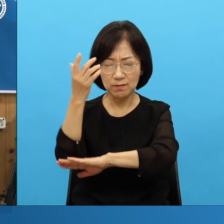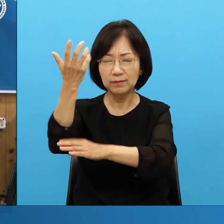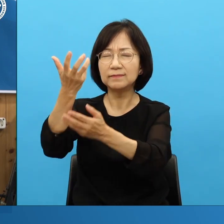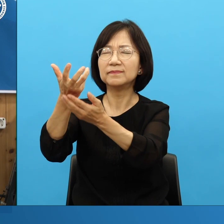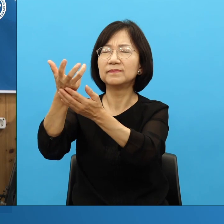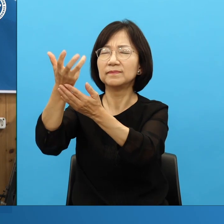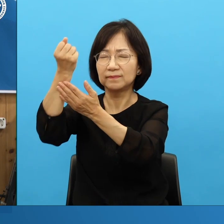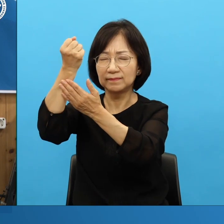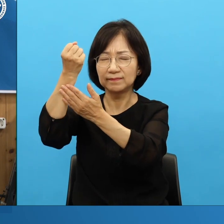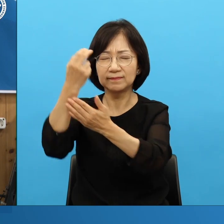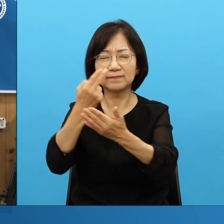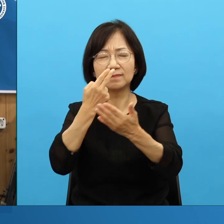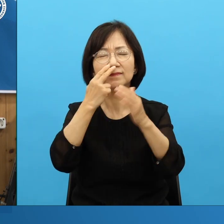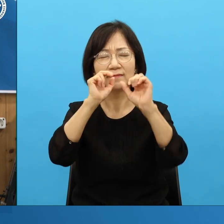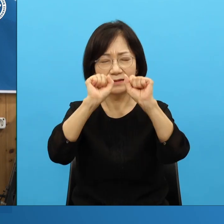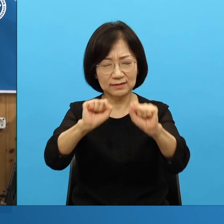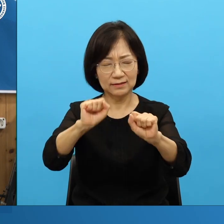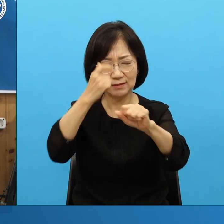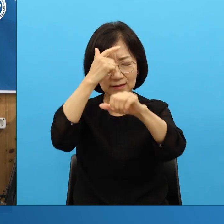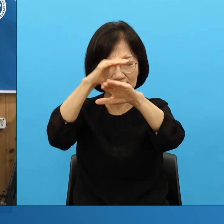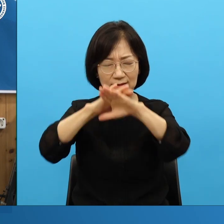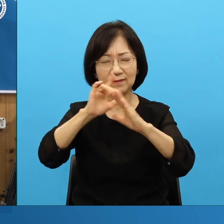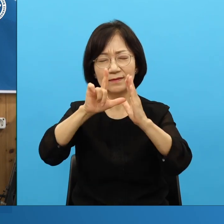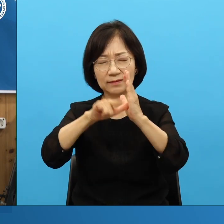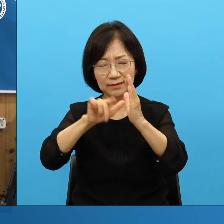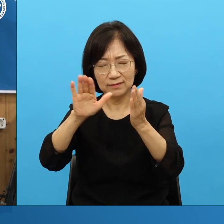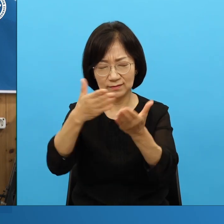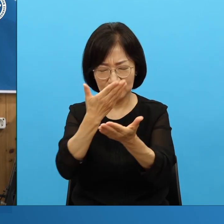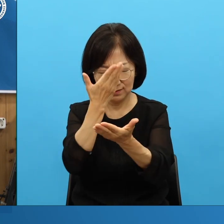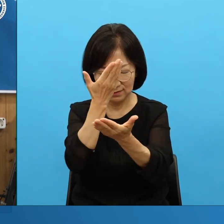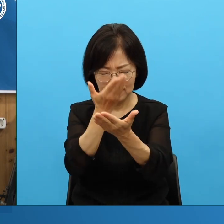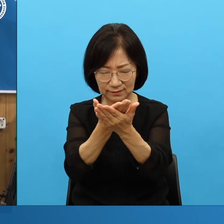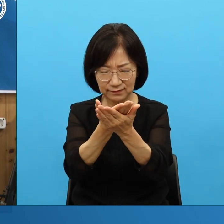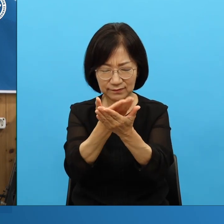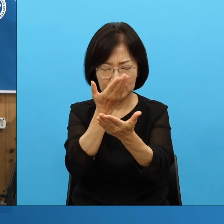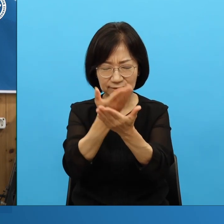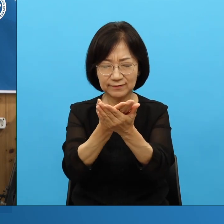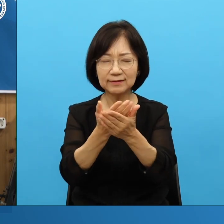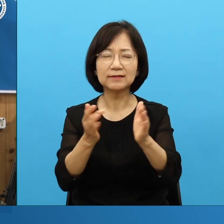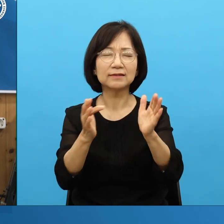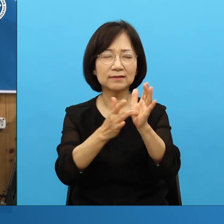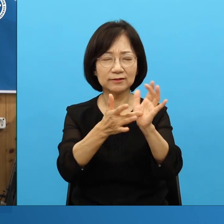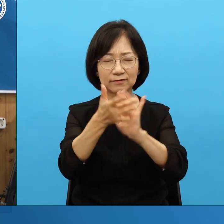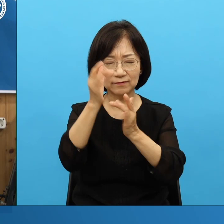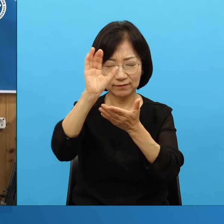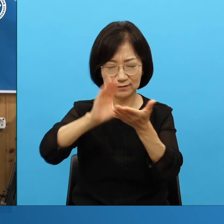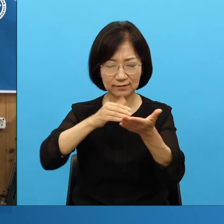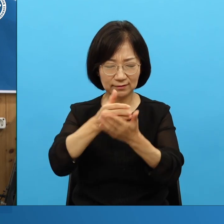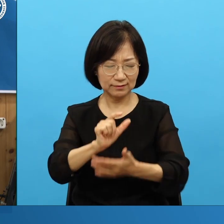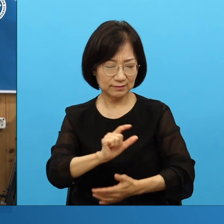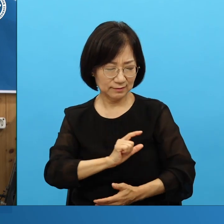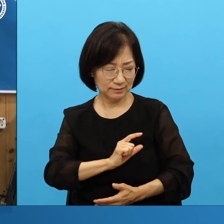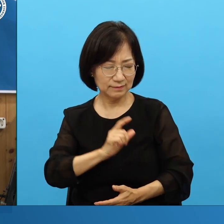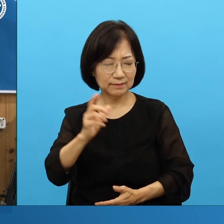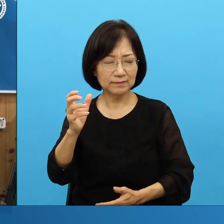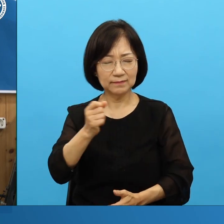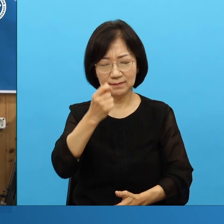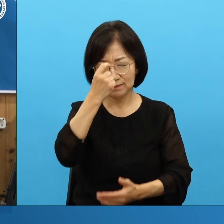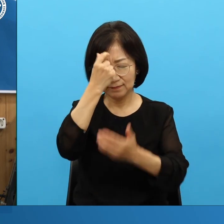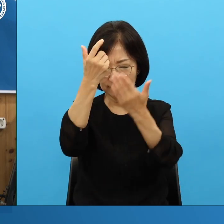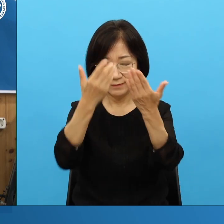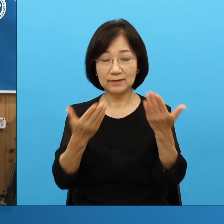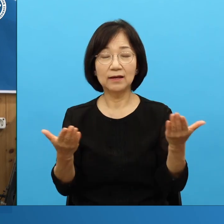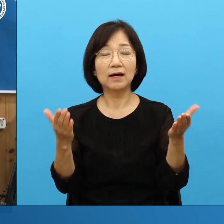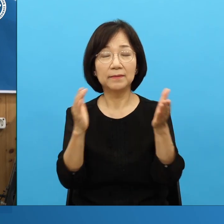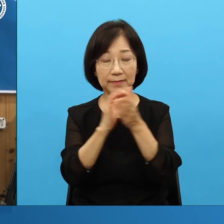it be a living worship where God alone receives all the glory and your kingdom is upon us. 예수 그리스도 이름으로 In 기도드립니다. Jesus Christ's name we pray.